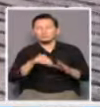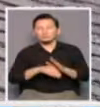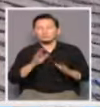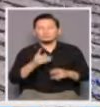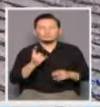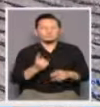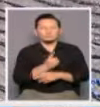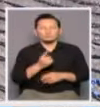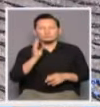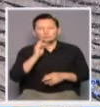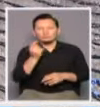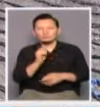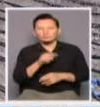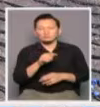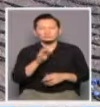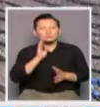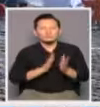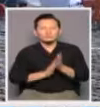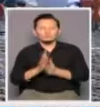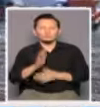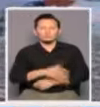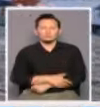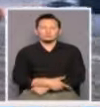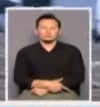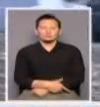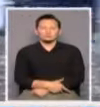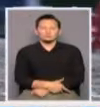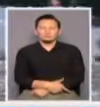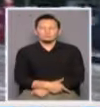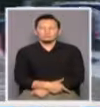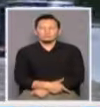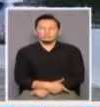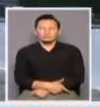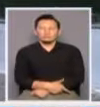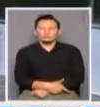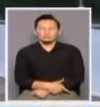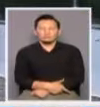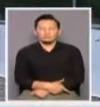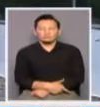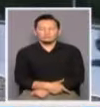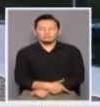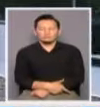впервые будет применен метод капельного орошения. Эльвира Рахымжанқызы, Артур Ботпанов, служба новостей.